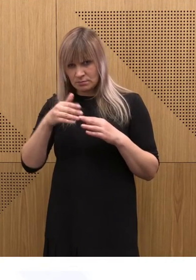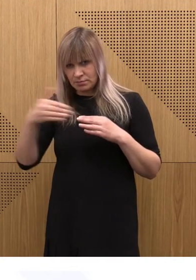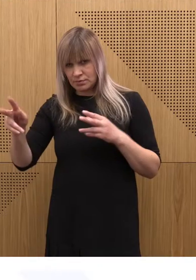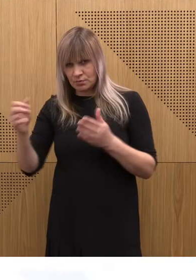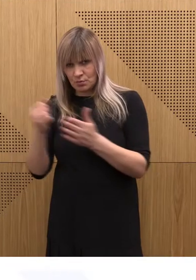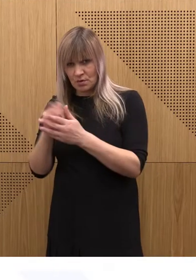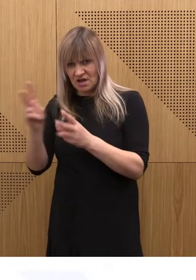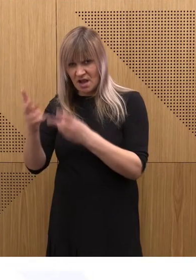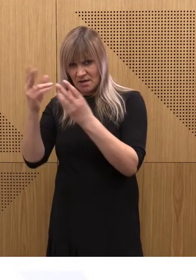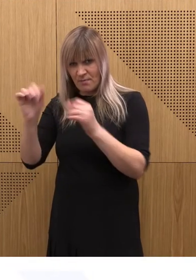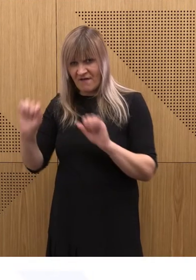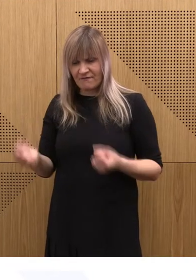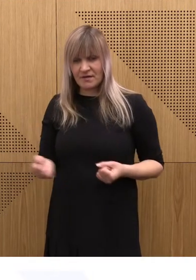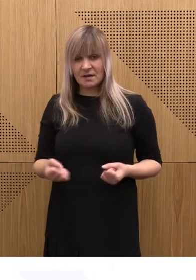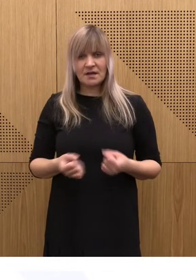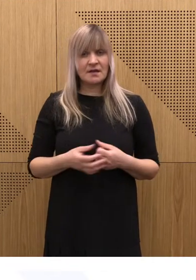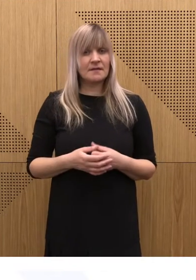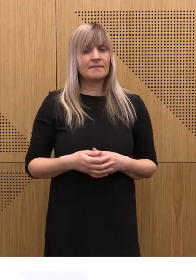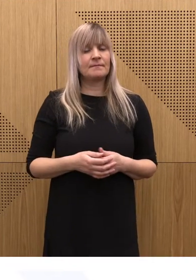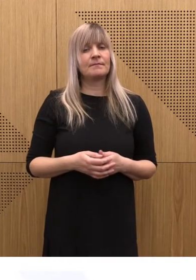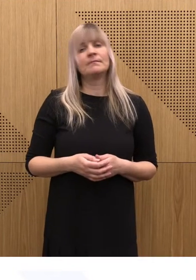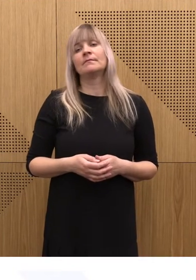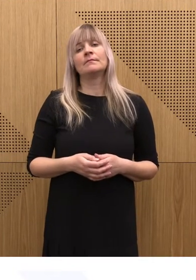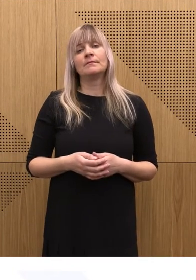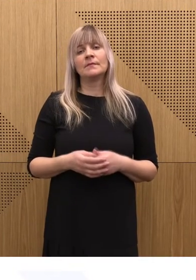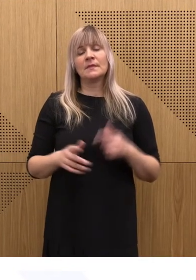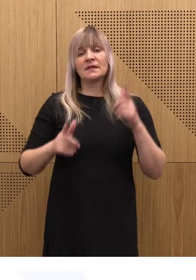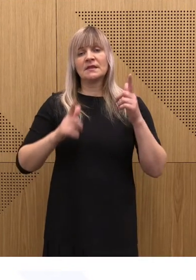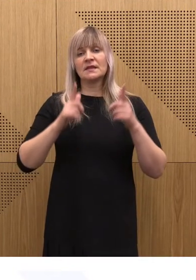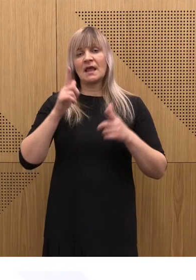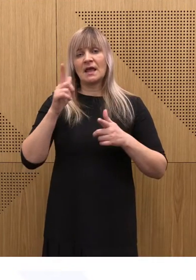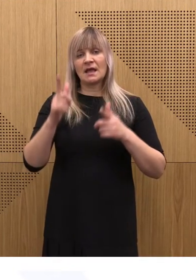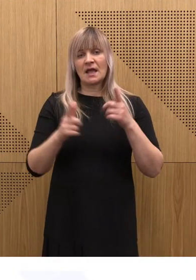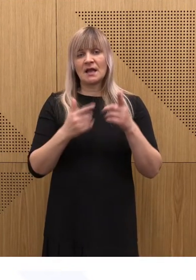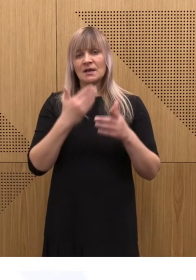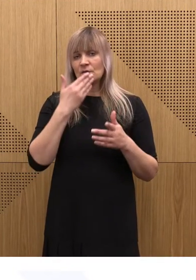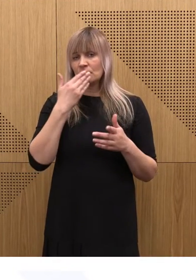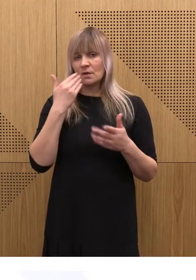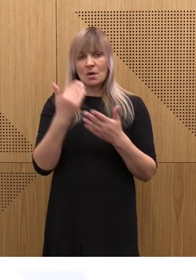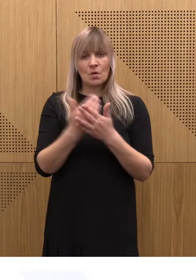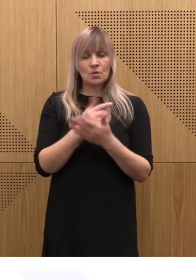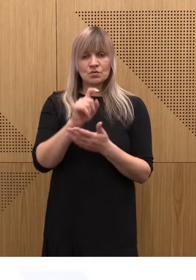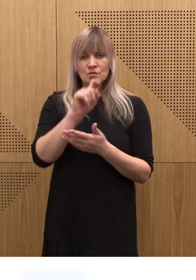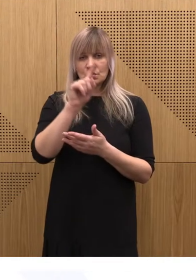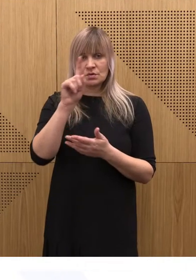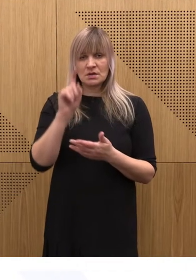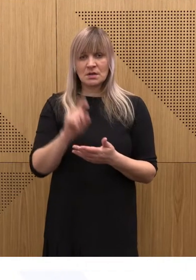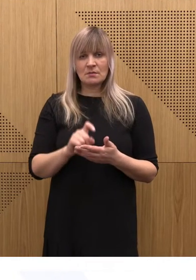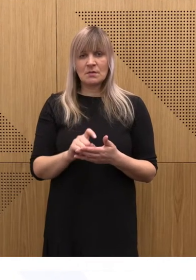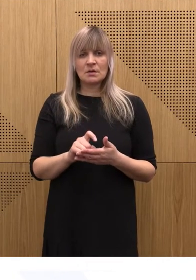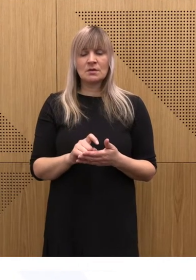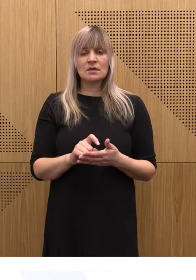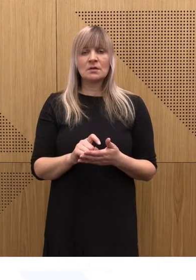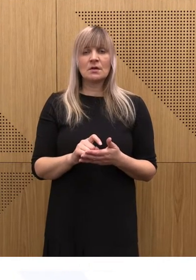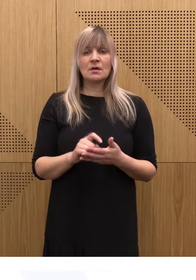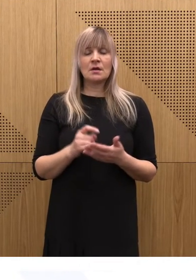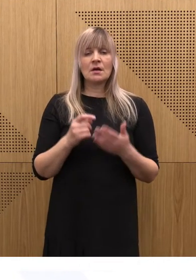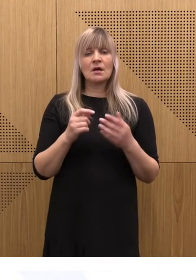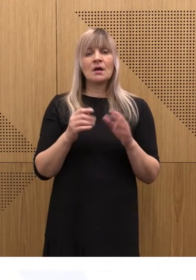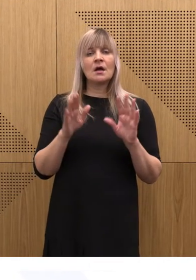välja? Et tegelikult ei ole see uus küsimus, et see on kerkinud juba varem, kuna lünki on olnud